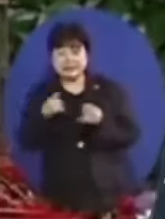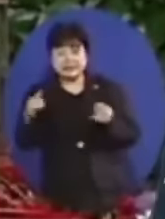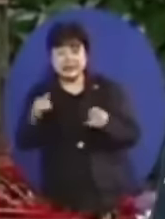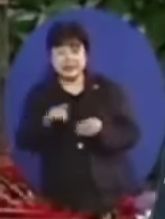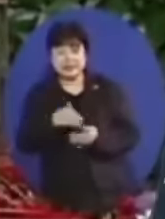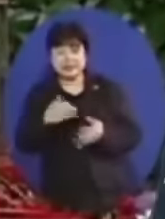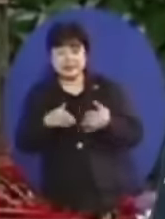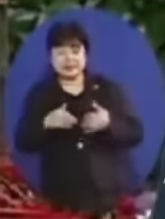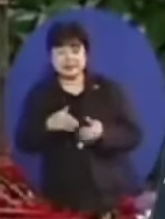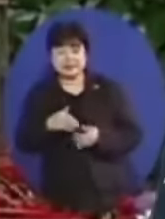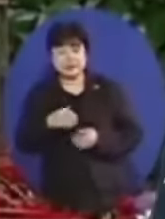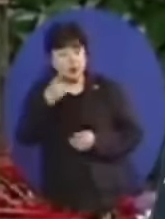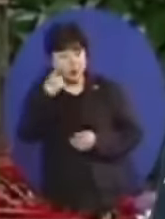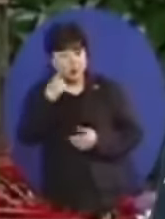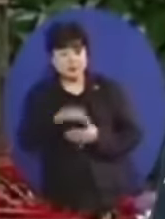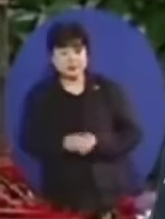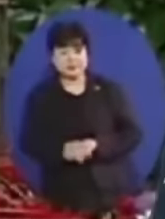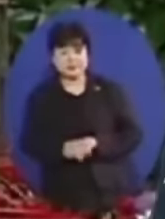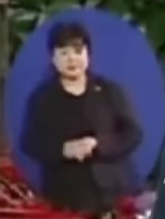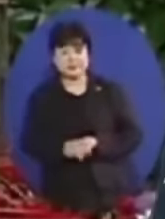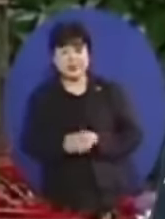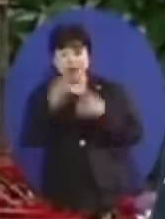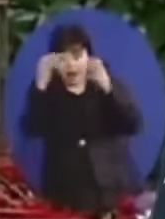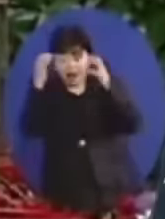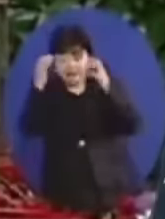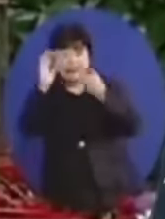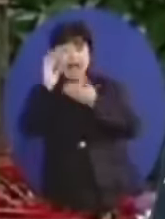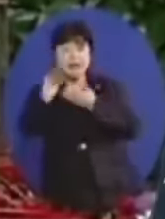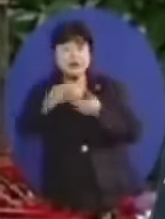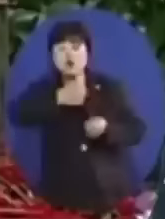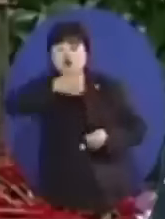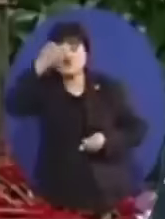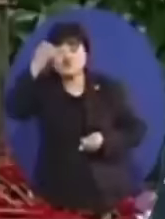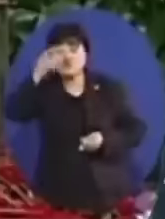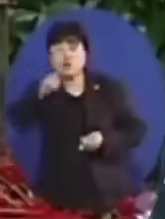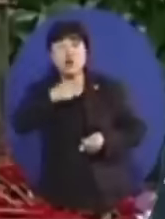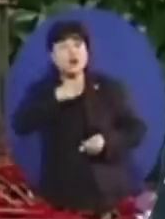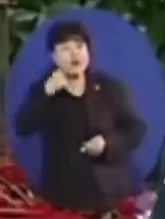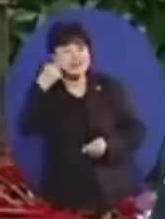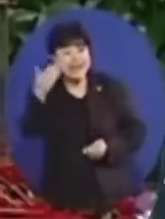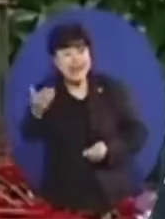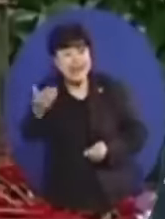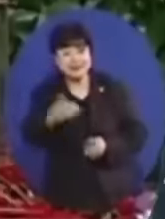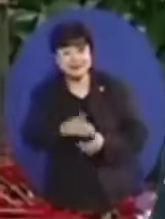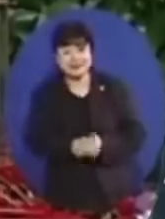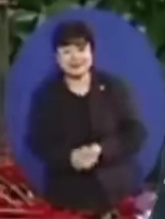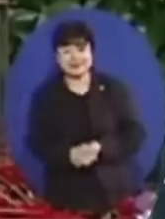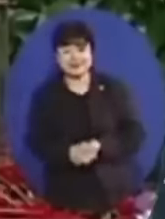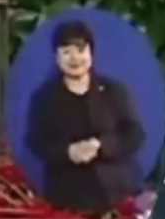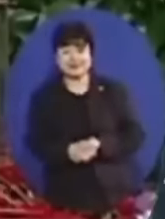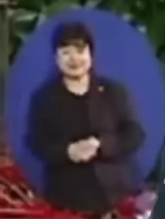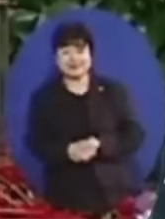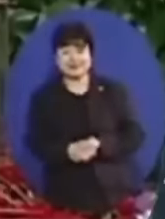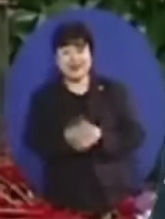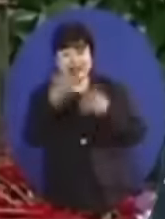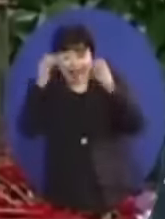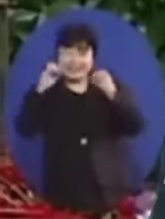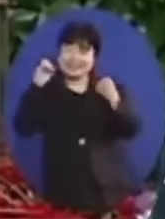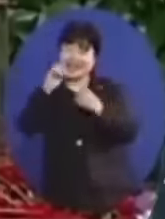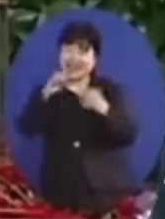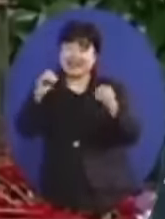재미있는 실험을 했습니다. 그는 아이들에게 장래에 너는 어떤 사람이 되고 싶으냐 물었습니다. 당연히 아이들의